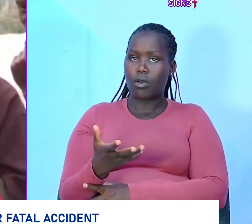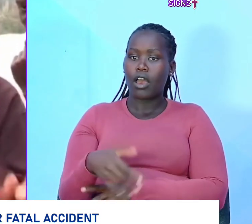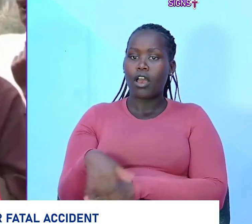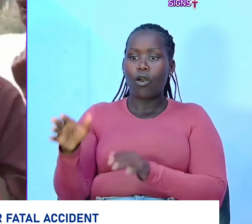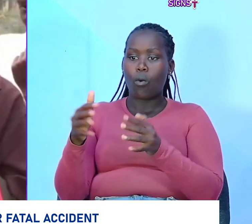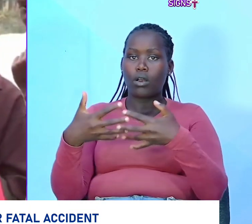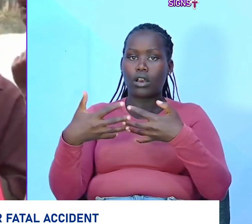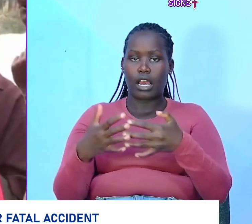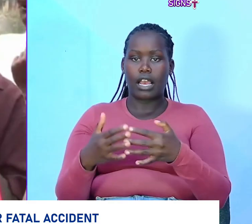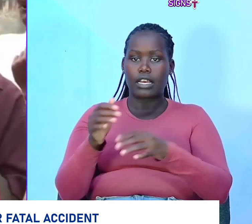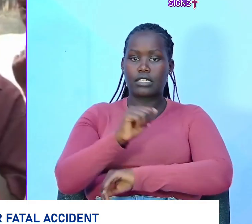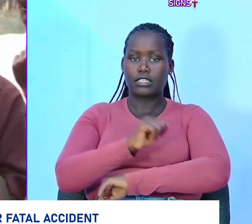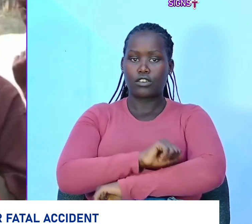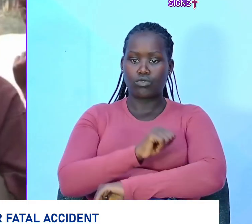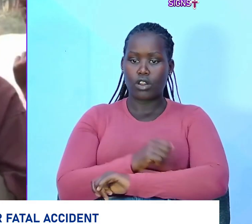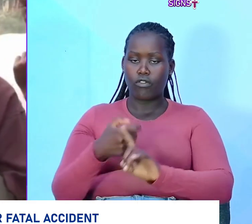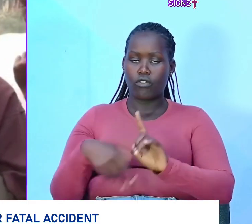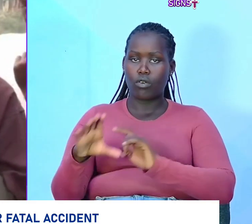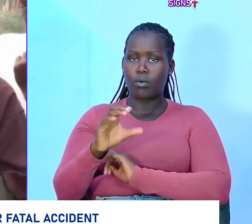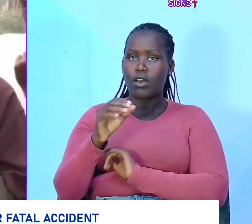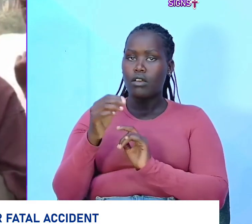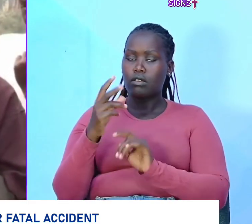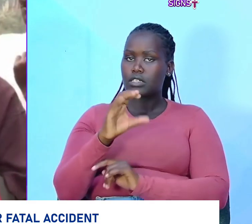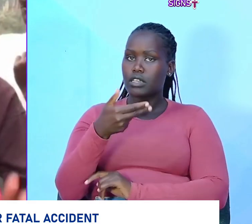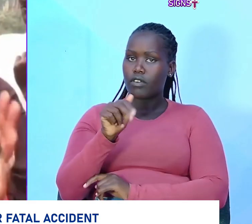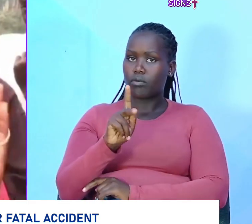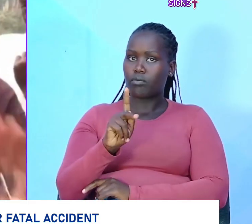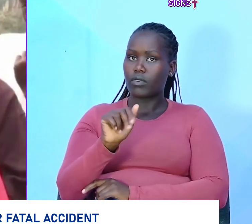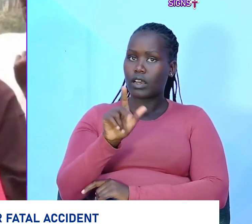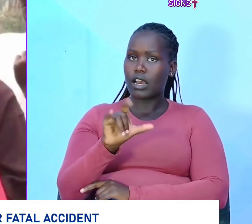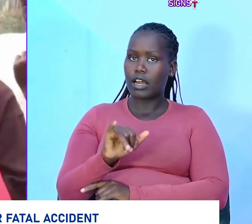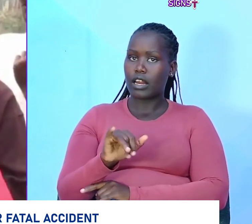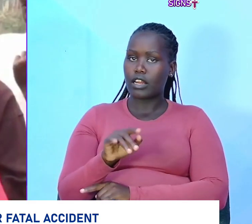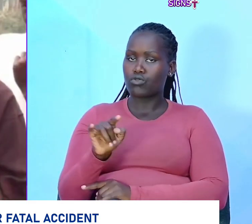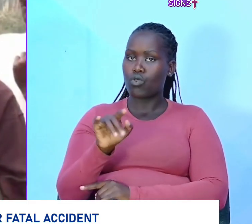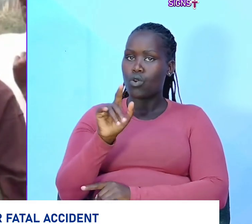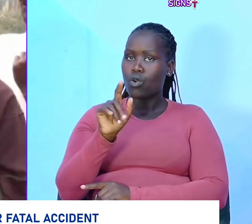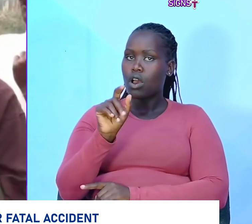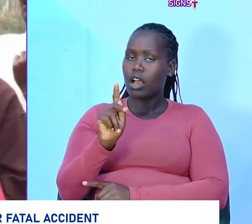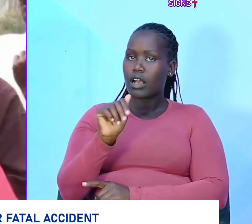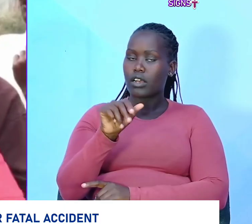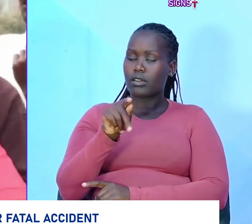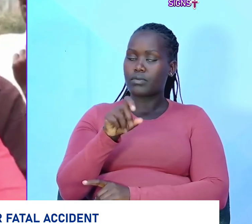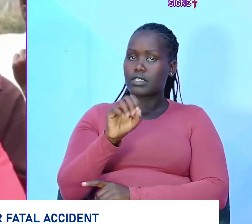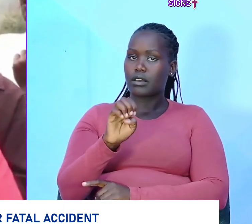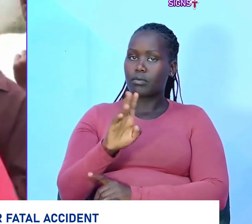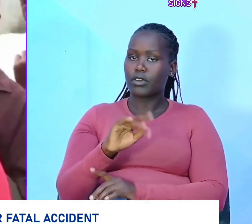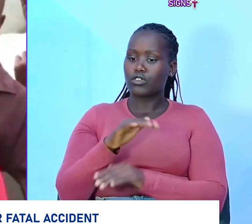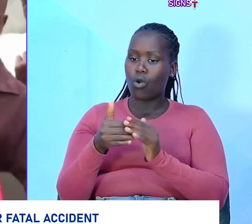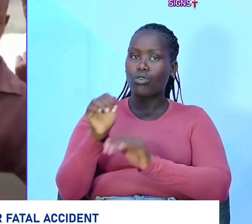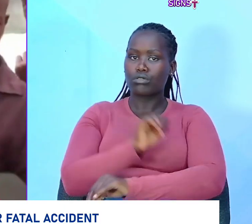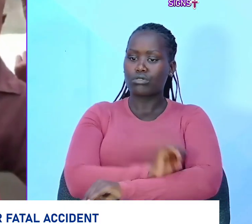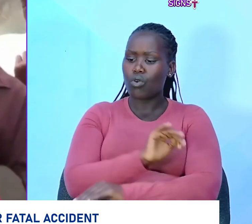Hii barabara kutoka Chavakali kwenda Kapsabet ni shule tu zote. Hii barabara imebeba tu